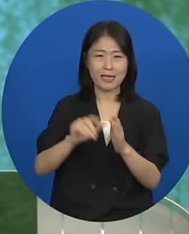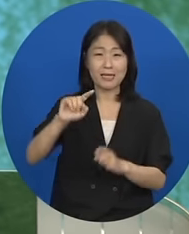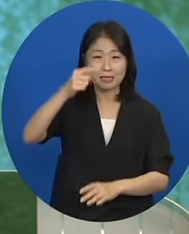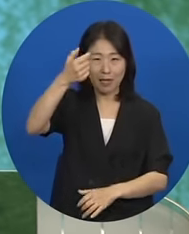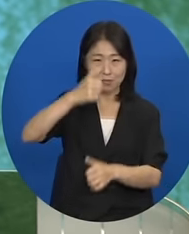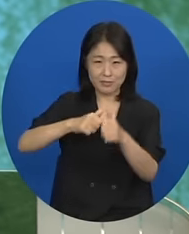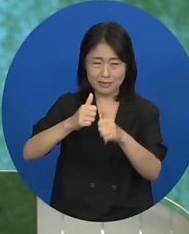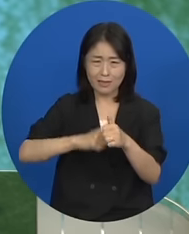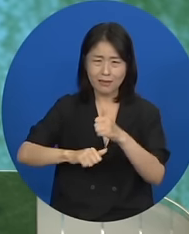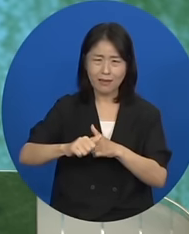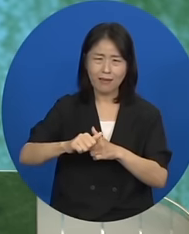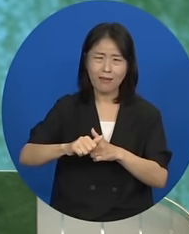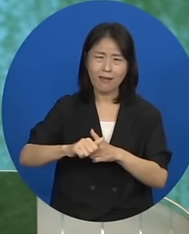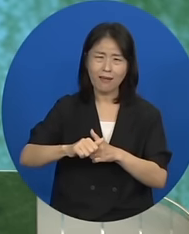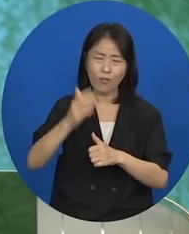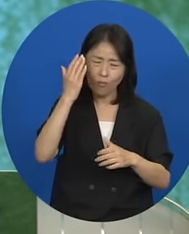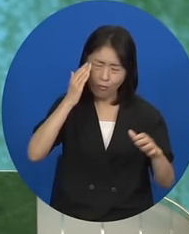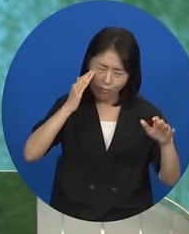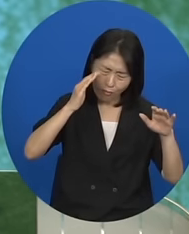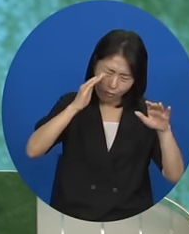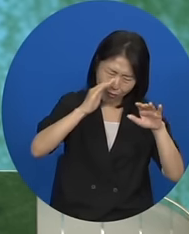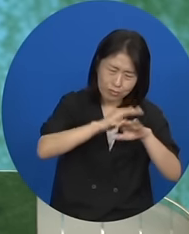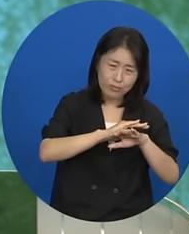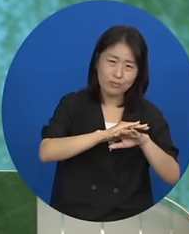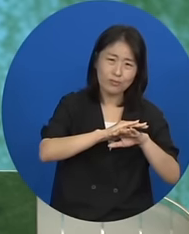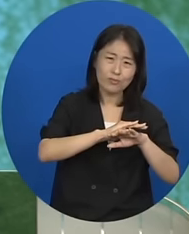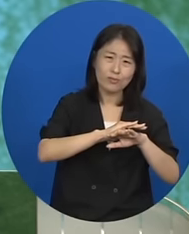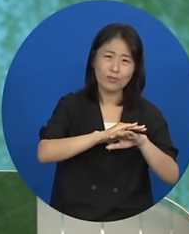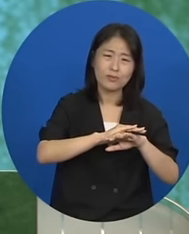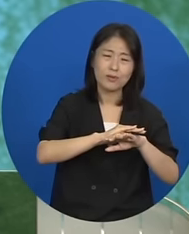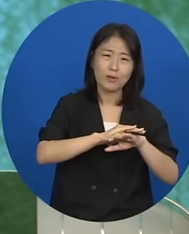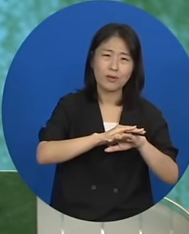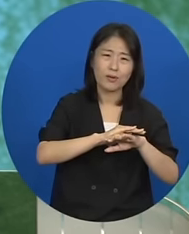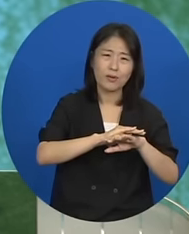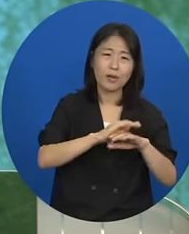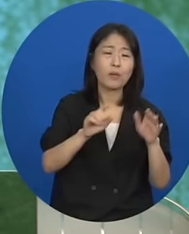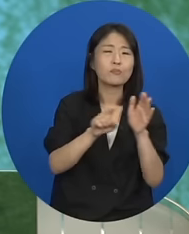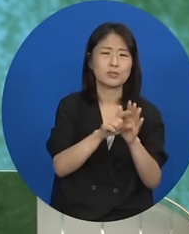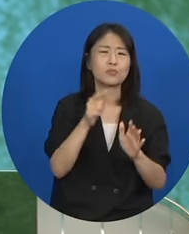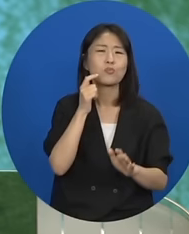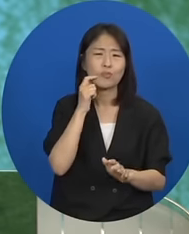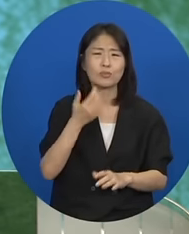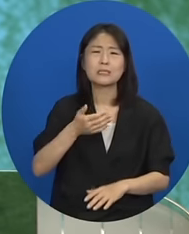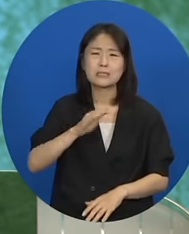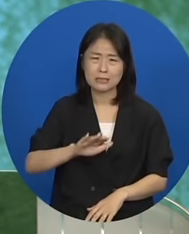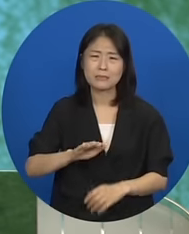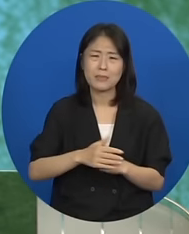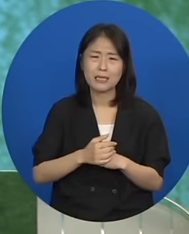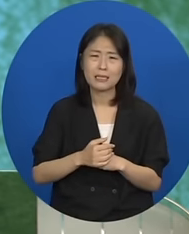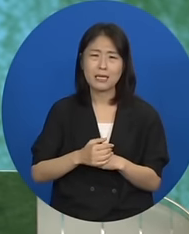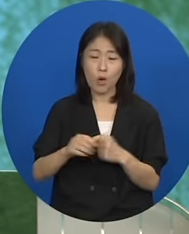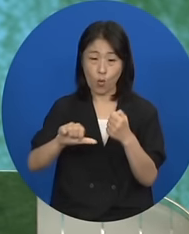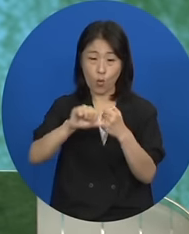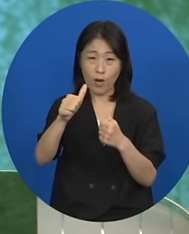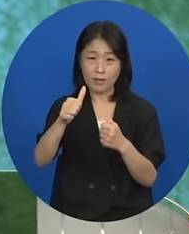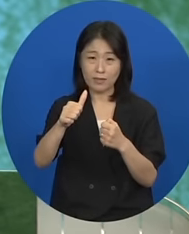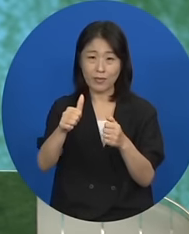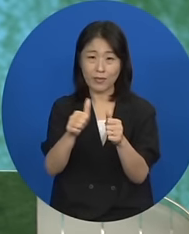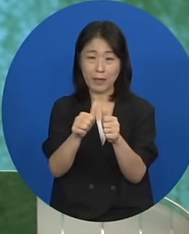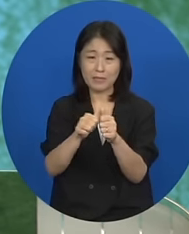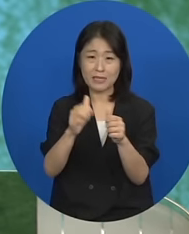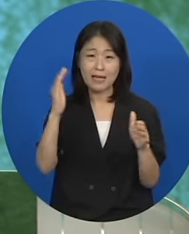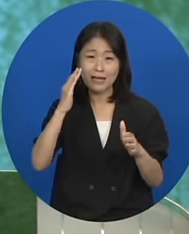해서 믿지 못했다는 거예요 그런데 그 이야기를 듣고 회개했다는 거예요 하나님 제가 믿지 못했습니다 하나님 제가 회개합니다